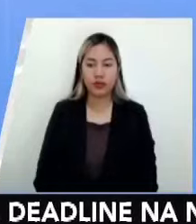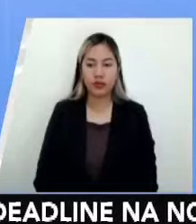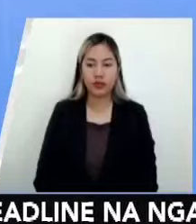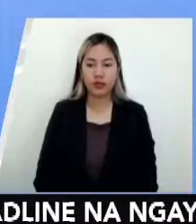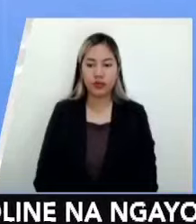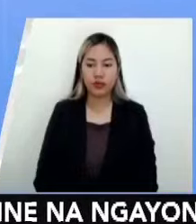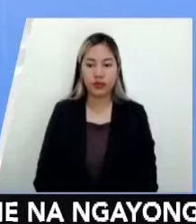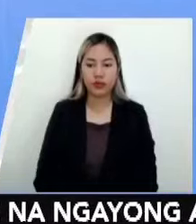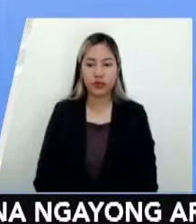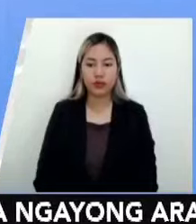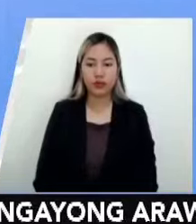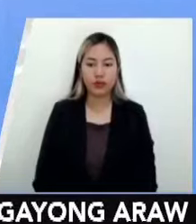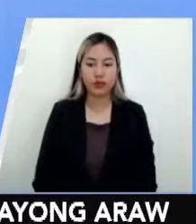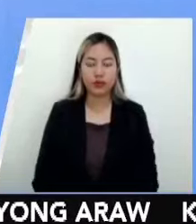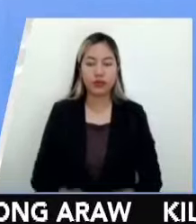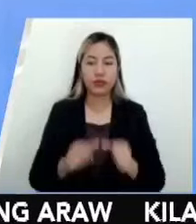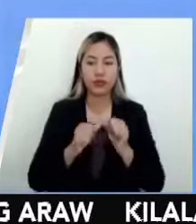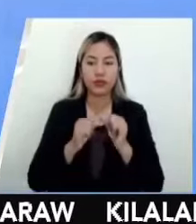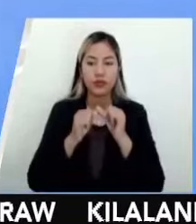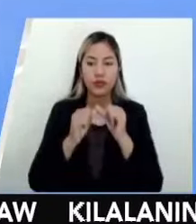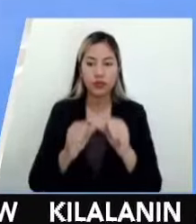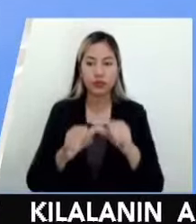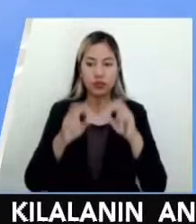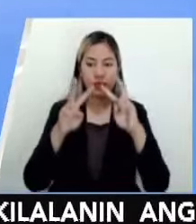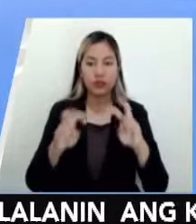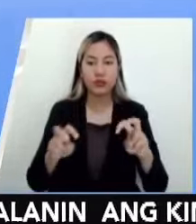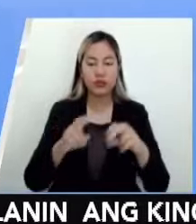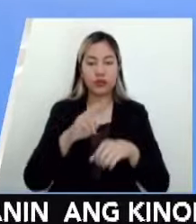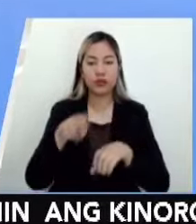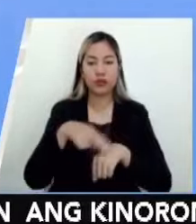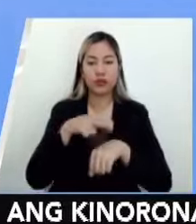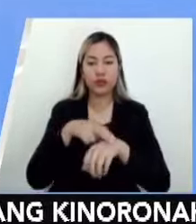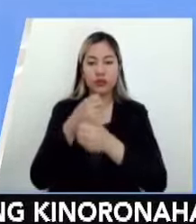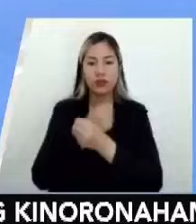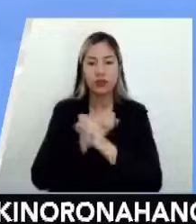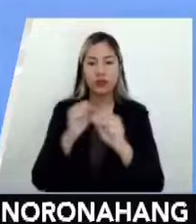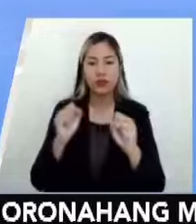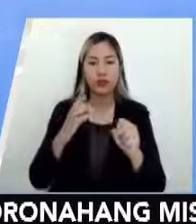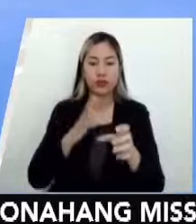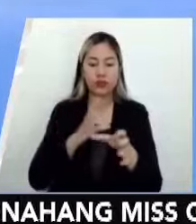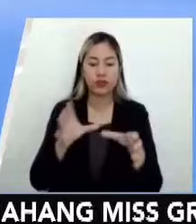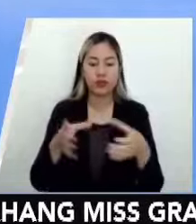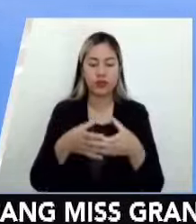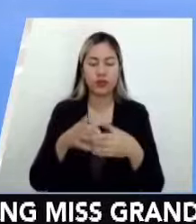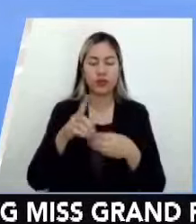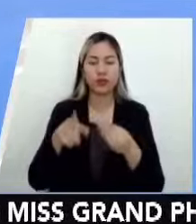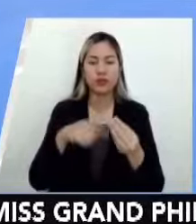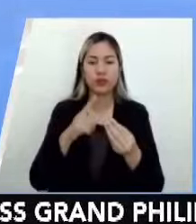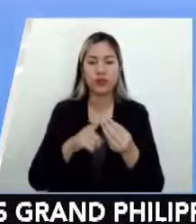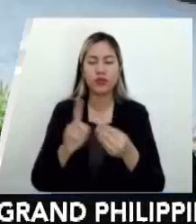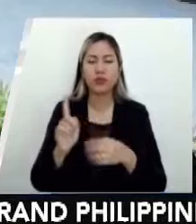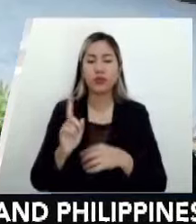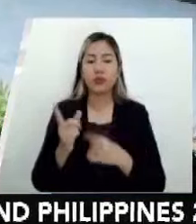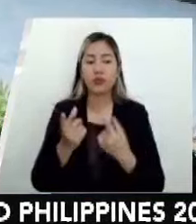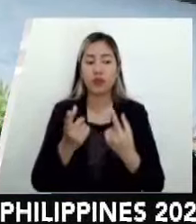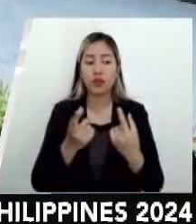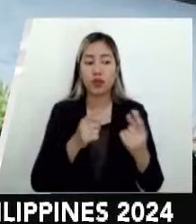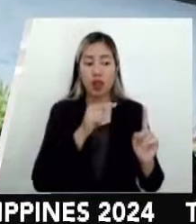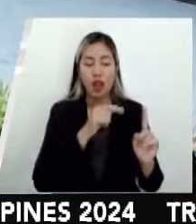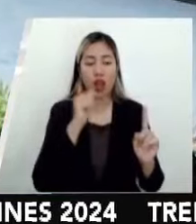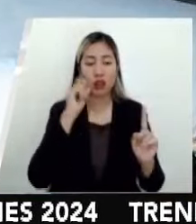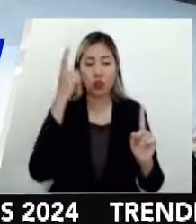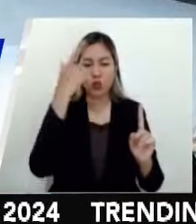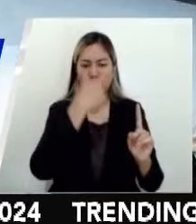Patuloy raw ang pag-iimbestiga ng National Security Council kaugnay sa mga ilegal umanong aktibidad ni Alice Guo. Ayon kay National Security